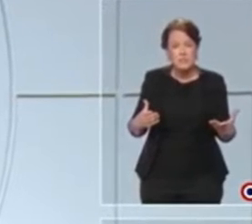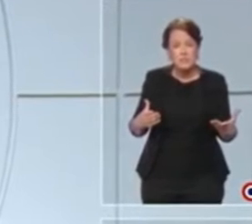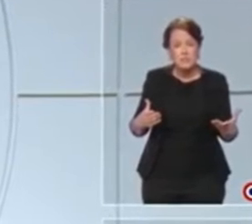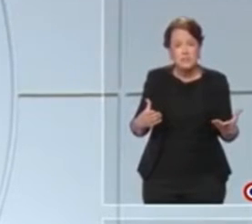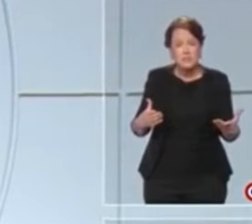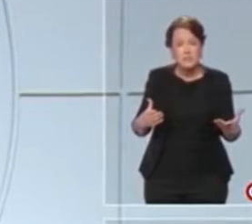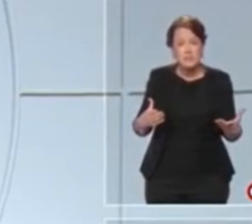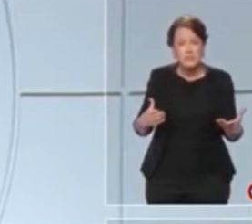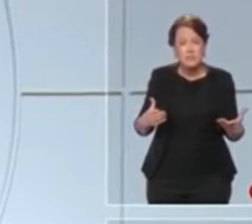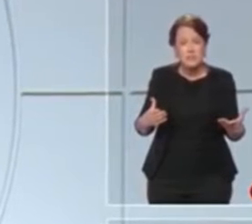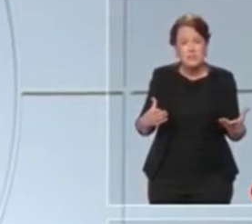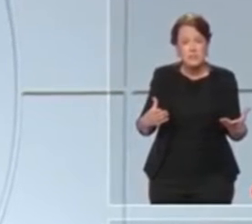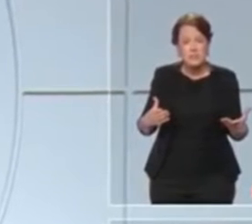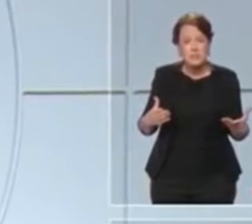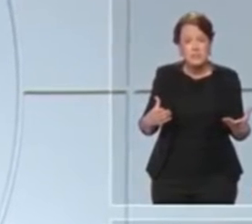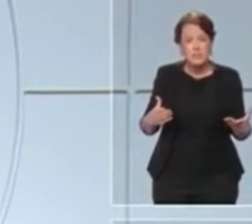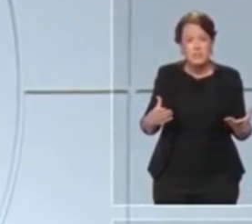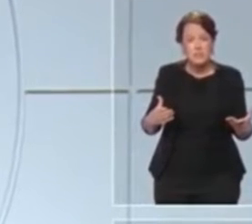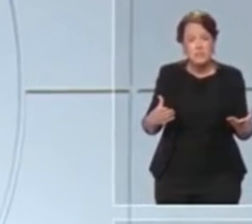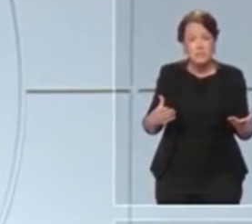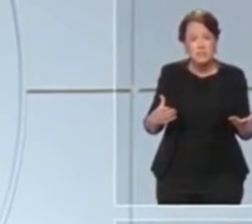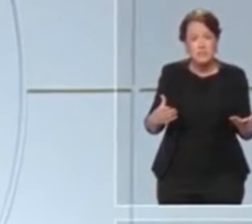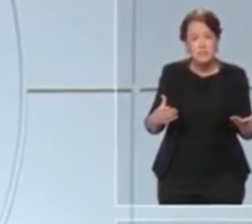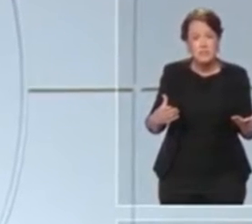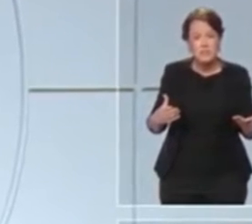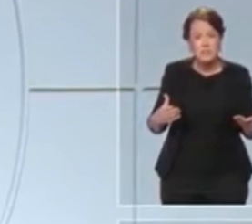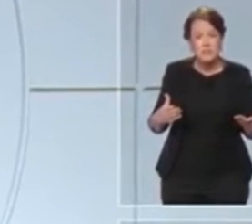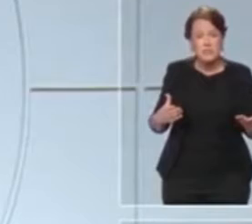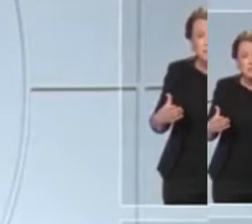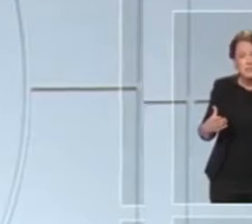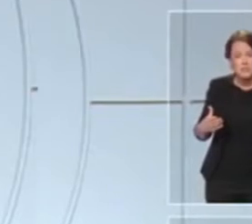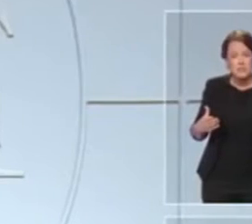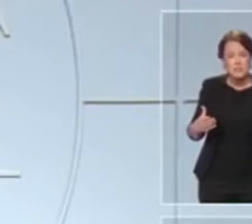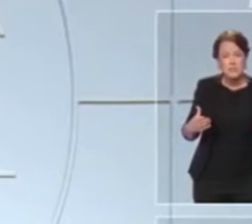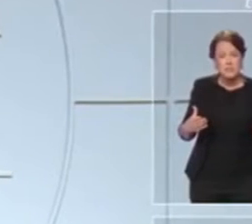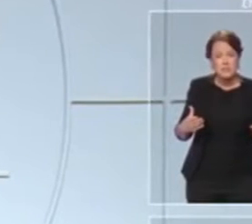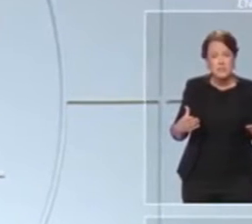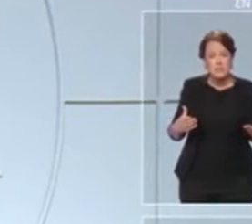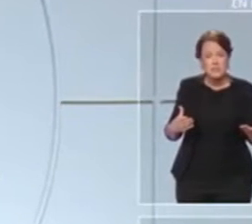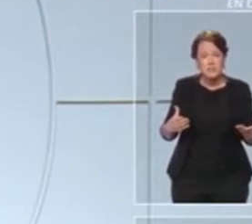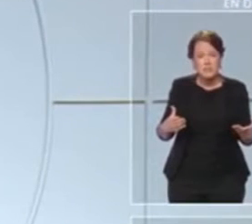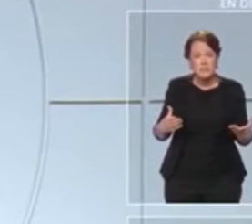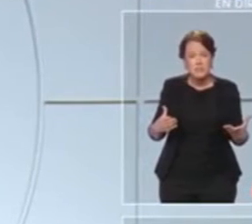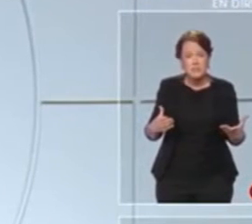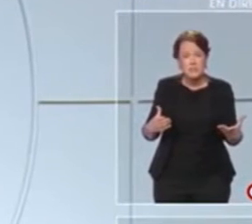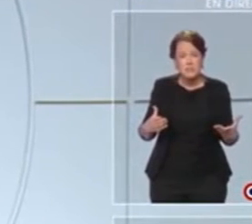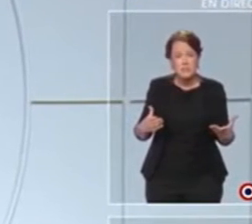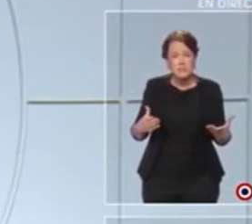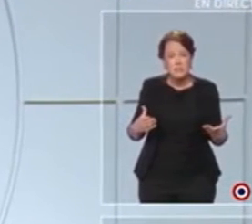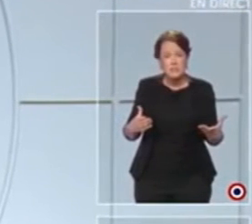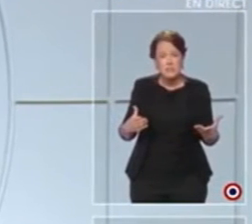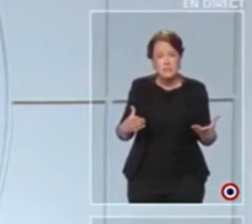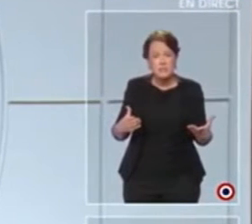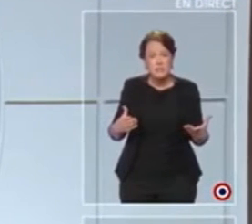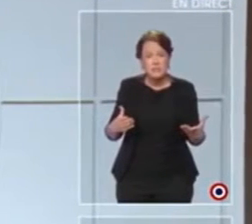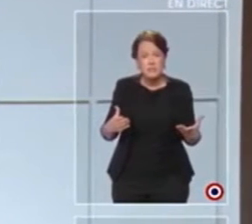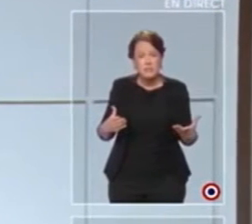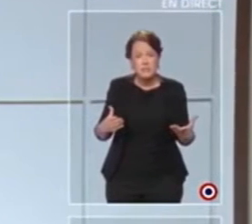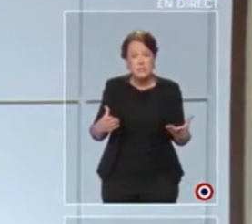Aix-Marseille, Rouen, Montpellier, Saint-Étienne et Toulouse basculeront en couvre-feu entre 21h et 6h du